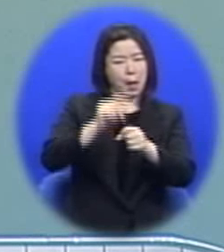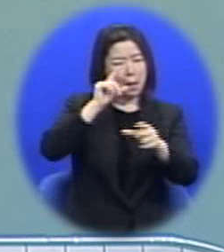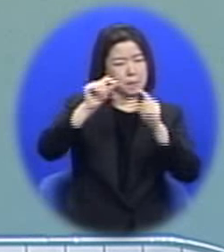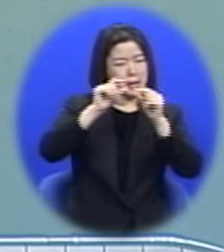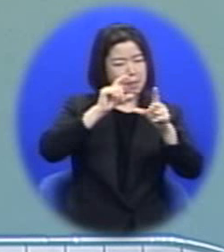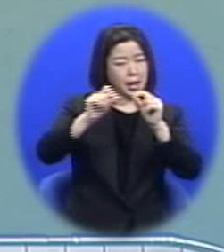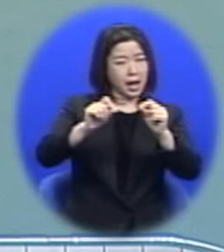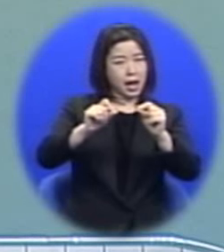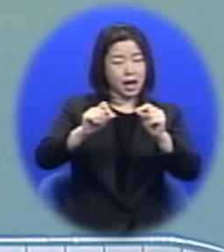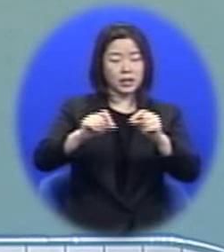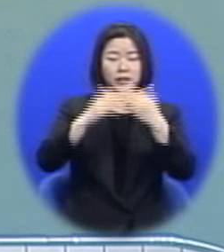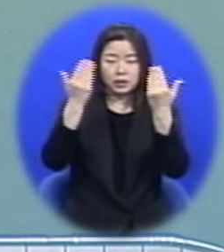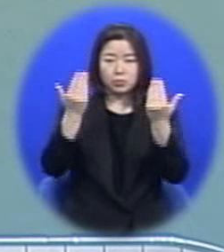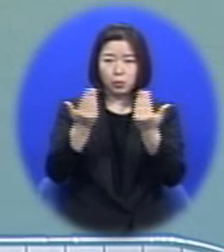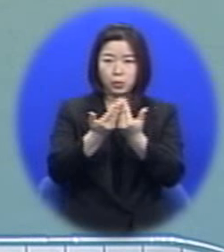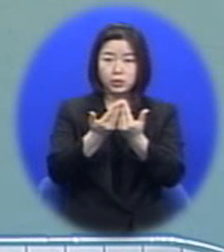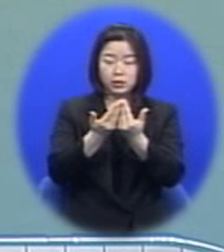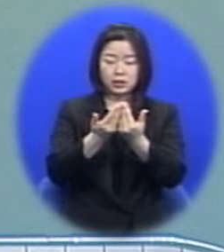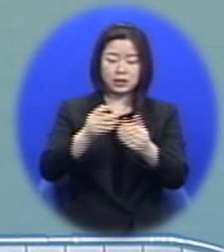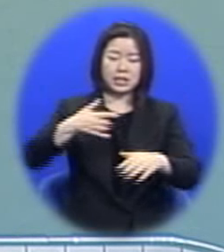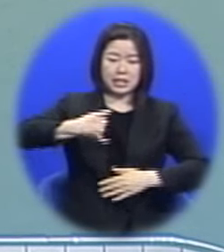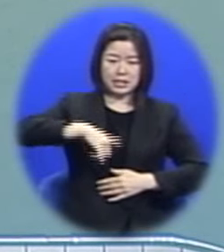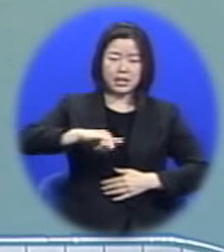다 자녀들에게는 상처가 되는 거죠.